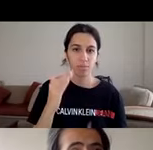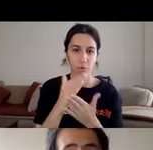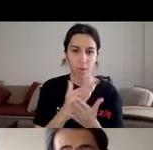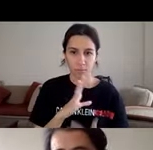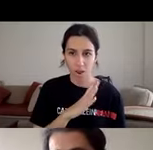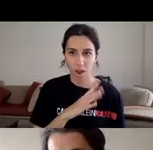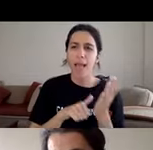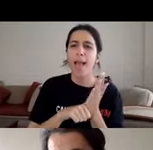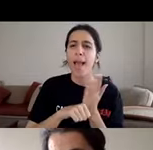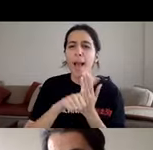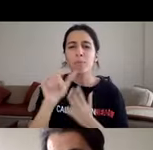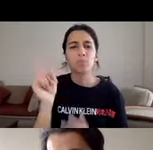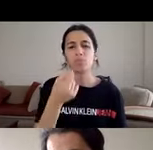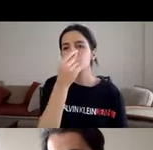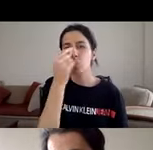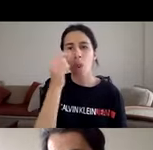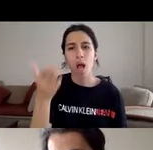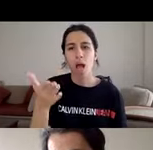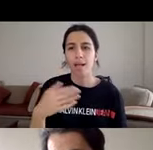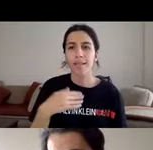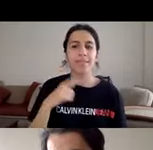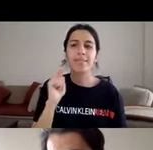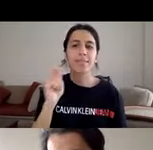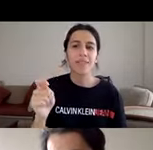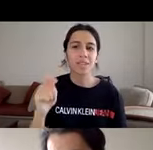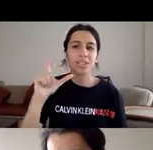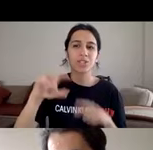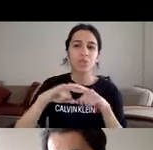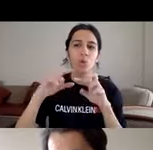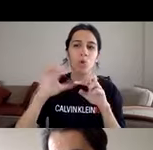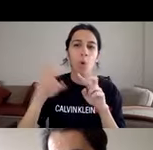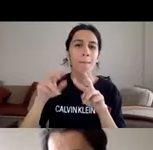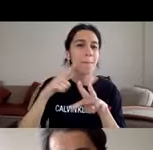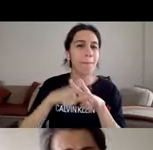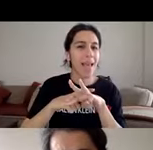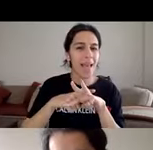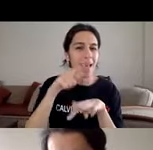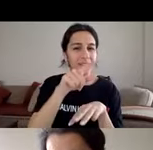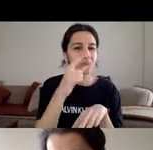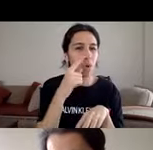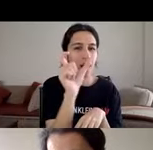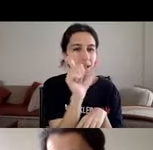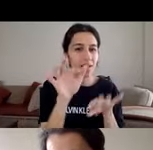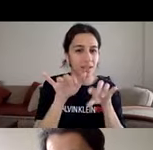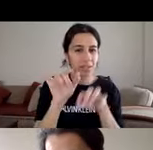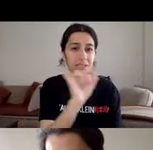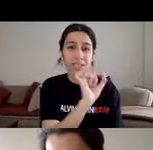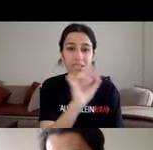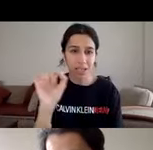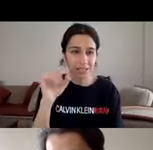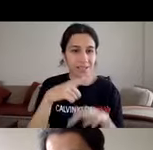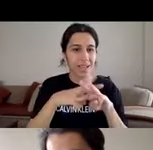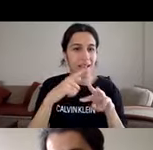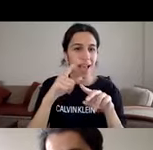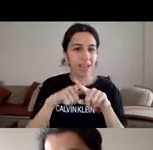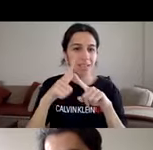Bunların hepsine ulaşmak çok mümkün. Yani size önereceğim tek şey Chrome Extension Accessibility, yazın Google'a. Tamamı sizin önünüze bir liste olarak